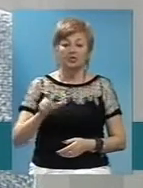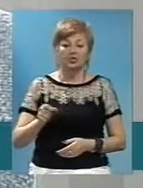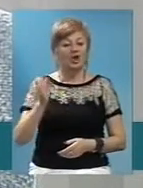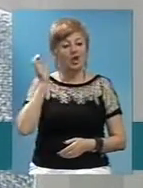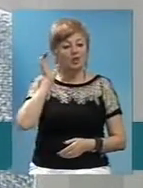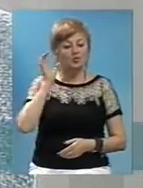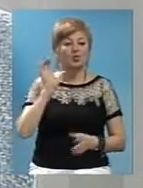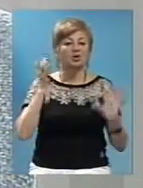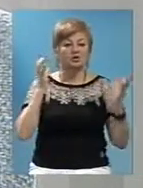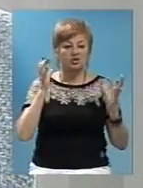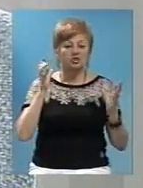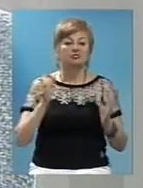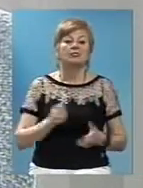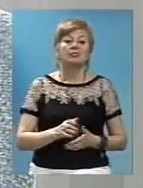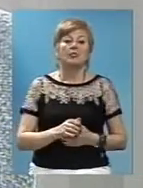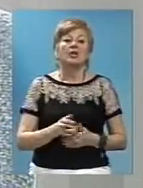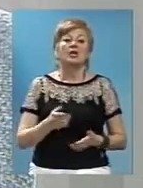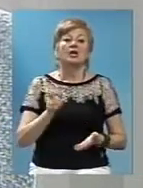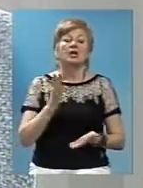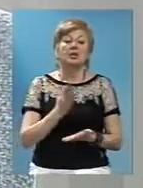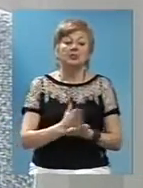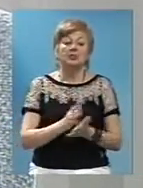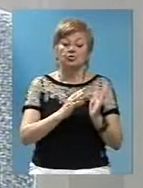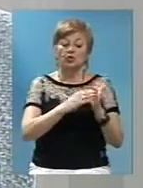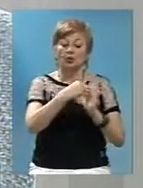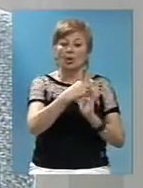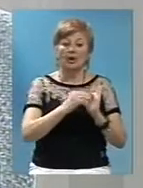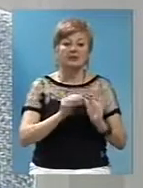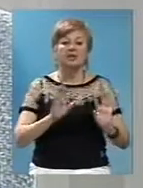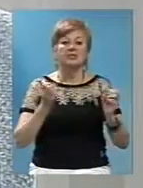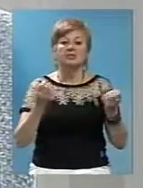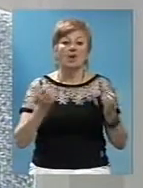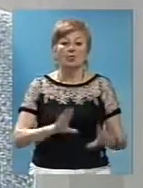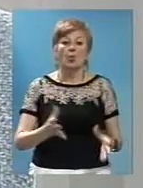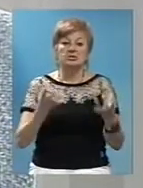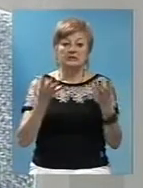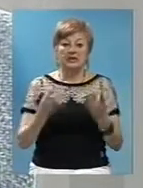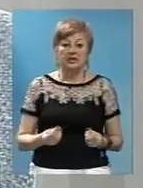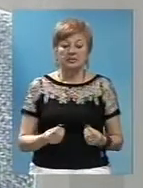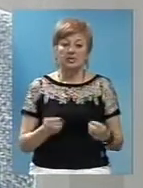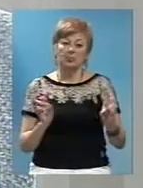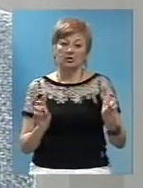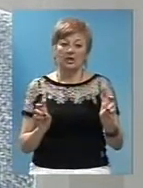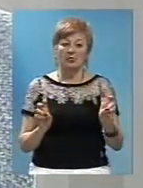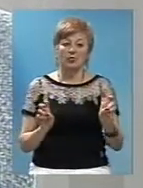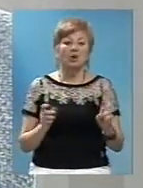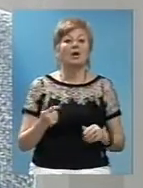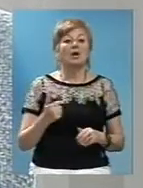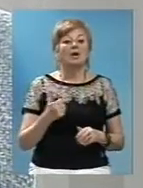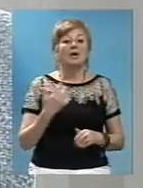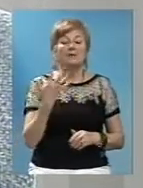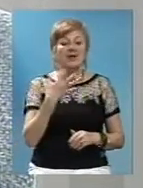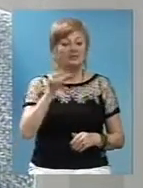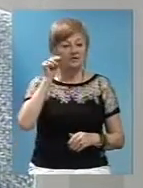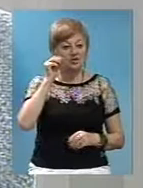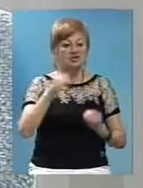слухачів Суспільного. Маємо, бо на календарі не просто день і його тему. 5